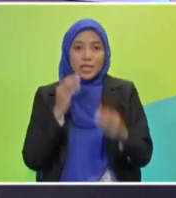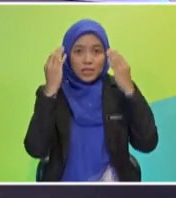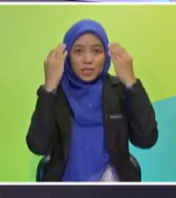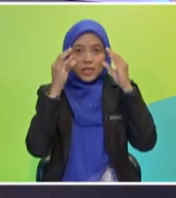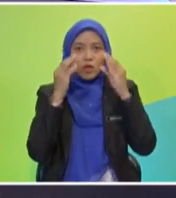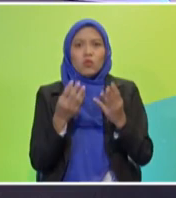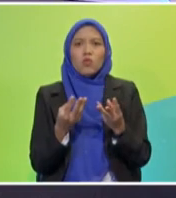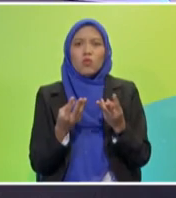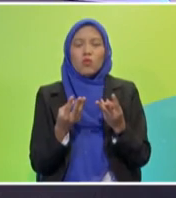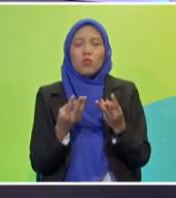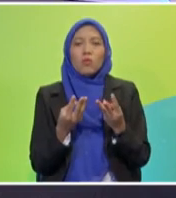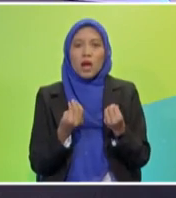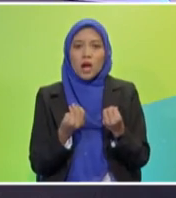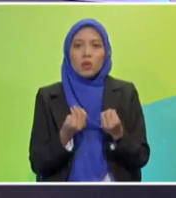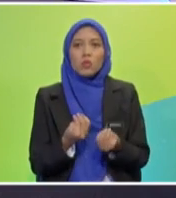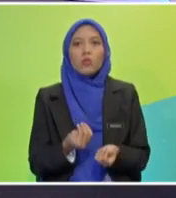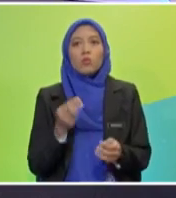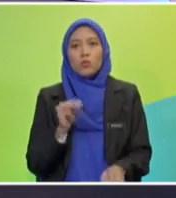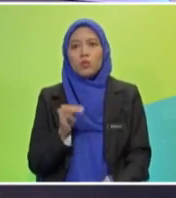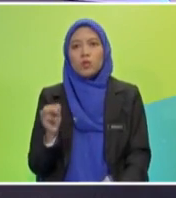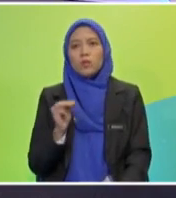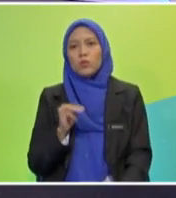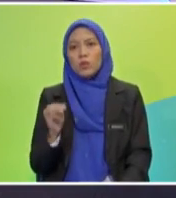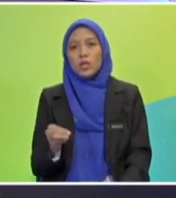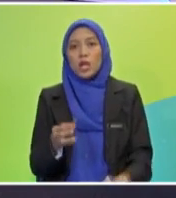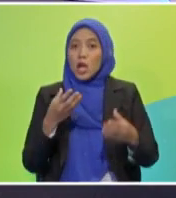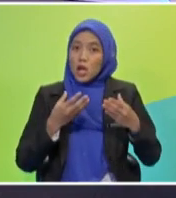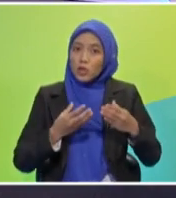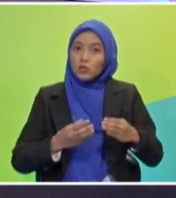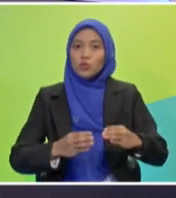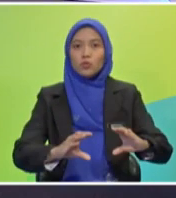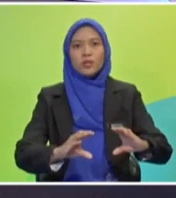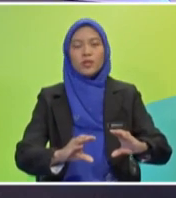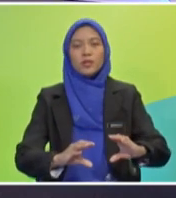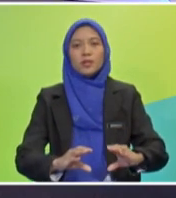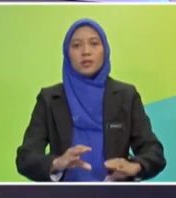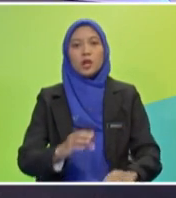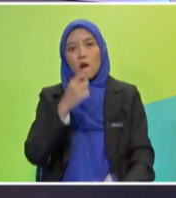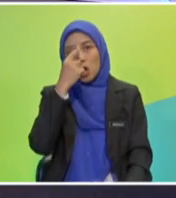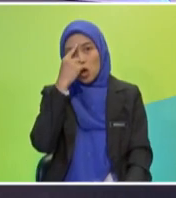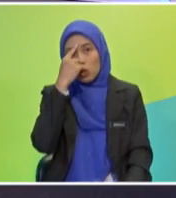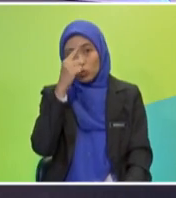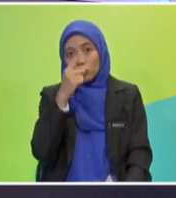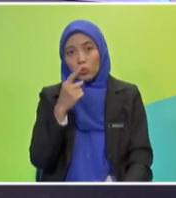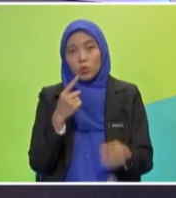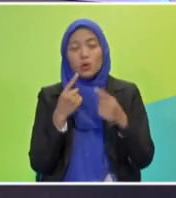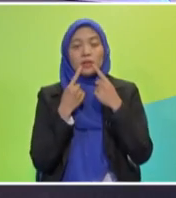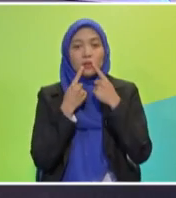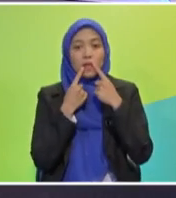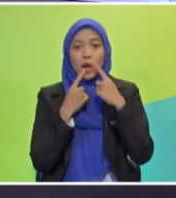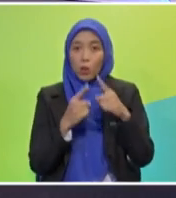beri peluang kepada murid-murid untuk melafazkan ataupun untuk memberi respons terhadap